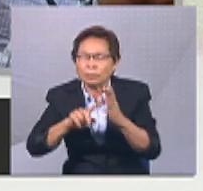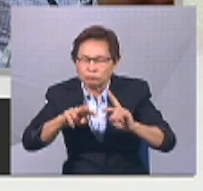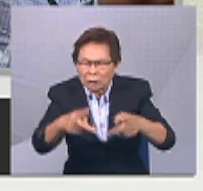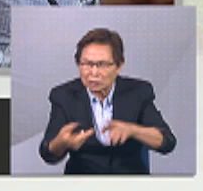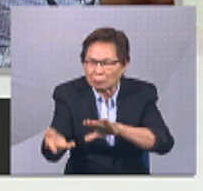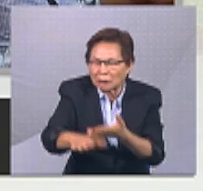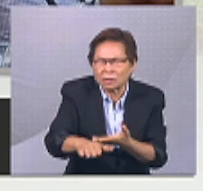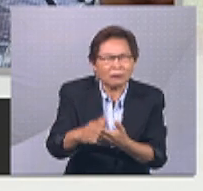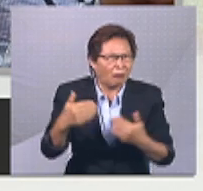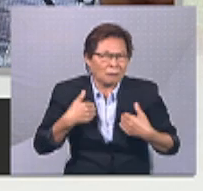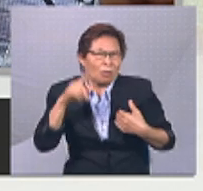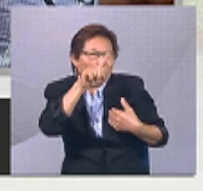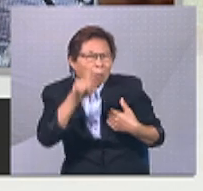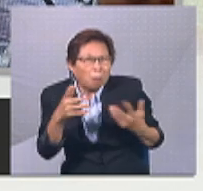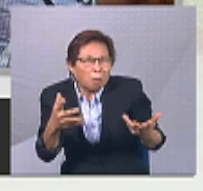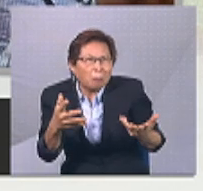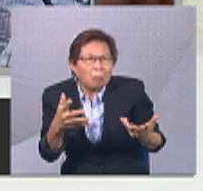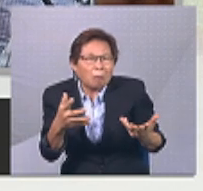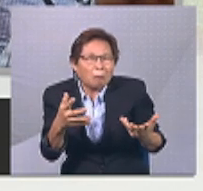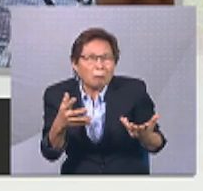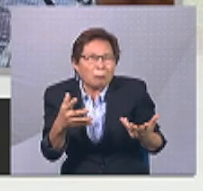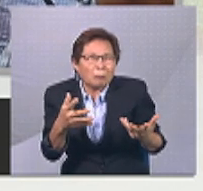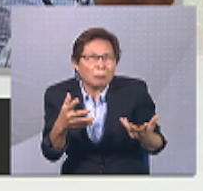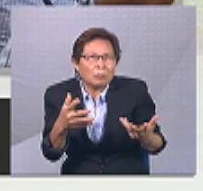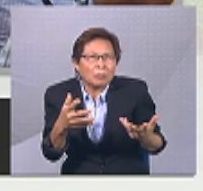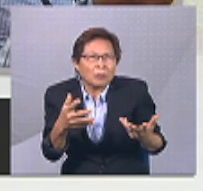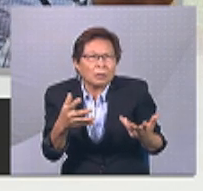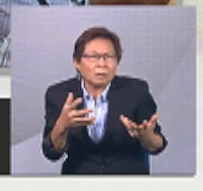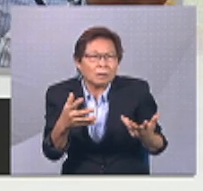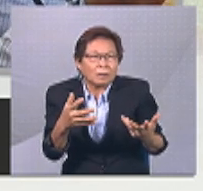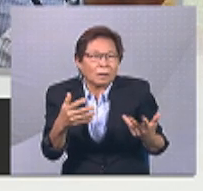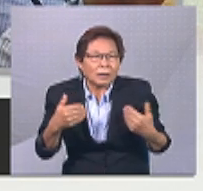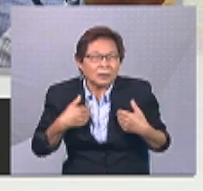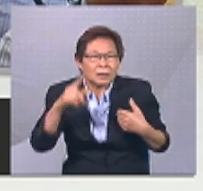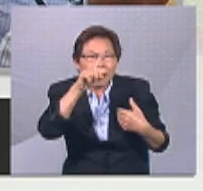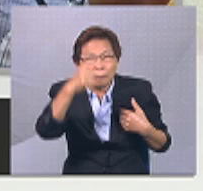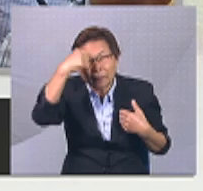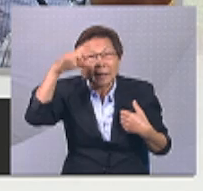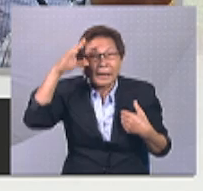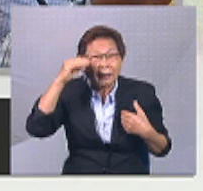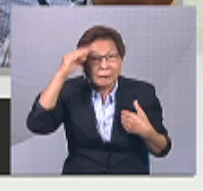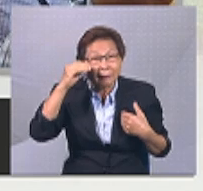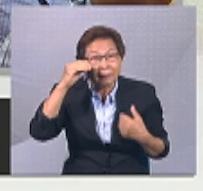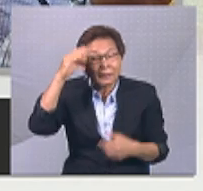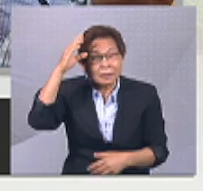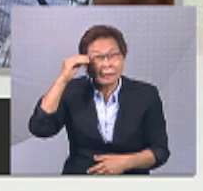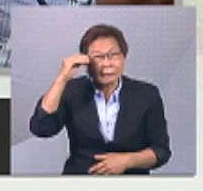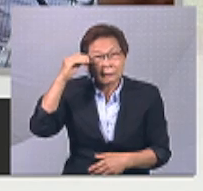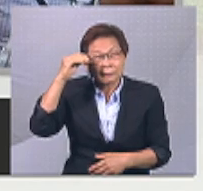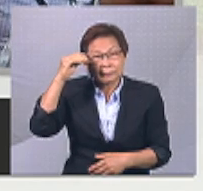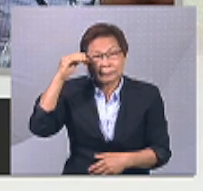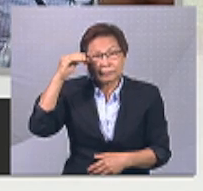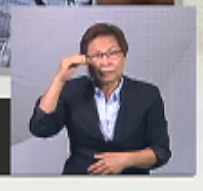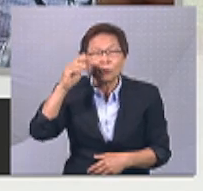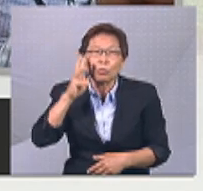kematian? Adakah disebabkan rokok? Satu lagi, adakah bagi lelaki rokok mungkin, kalau